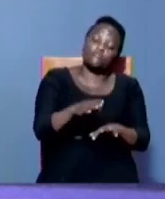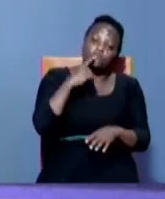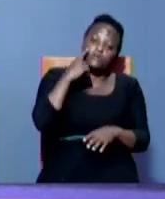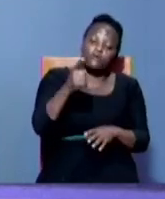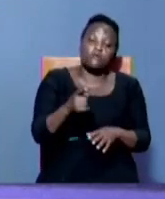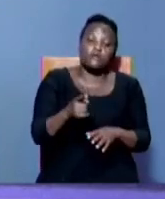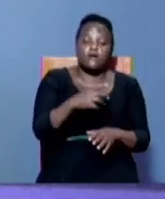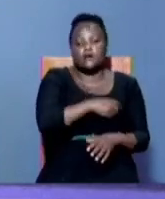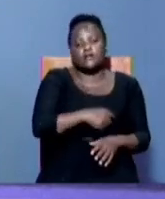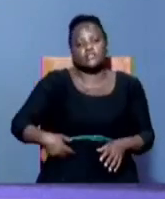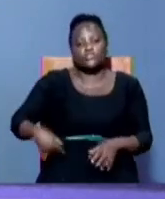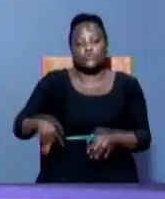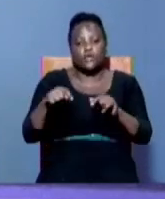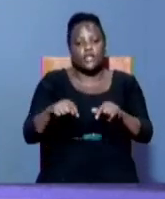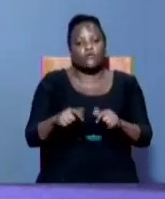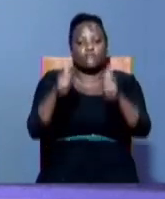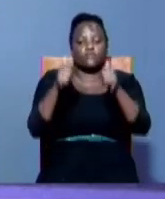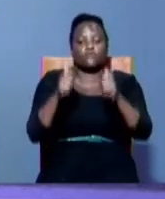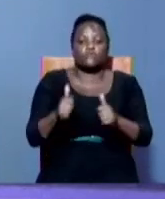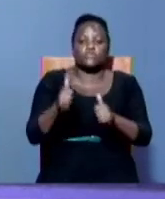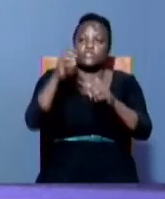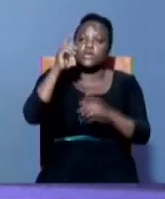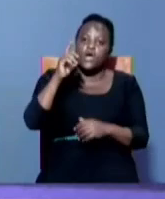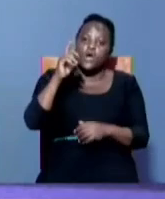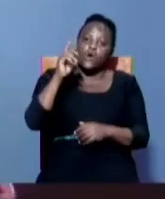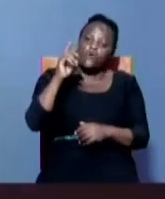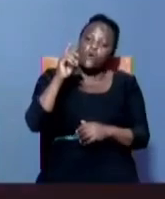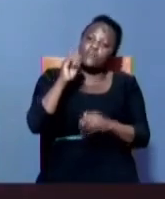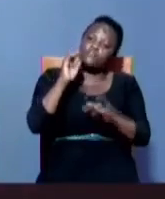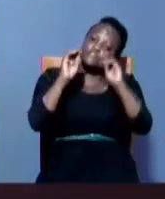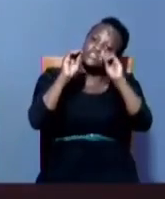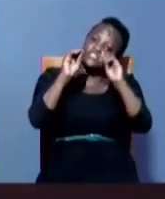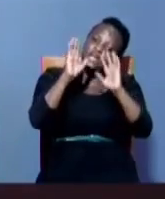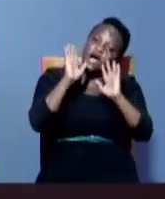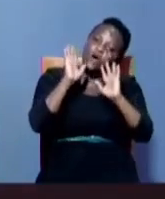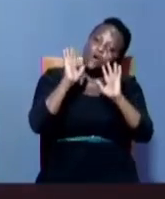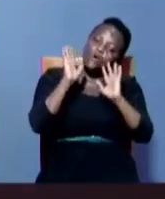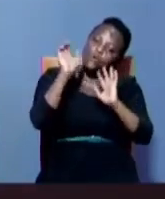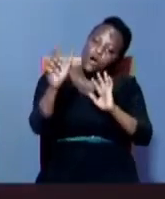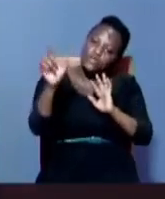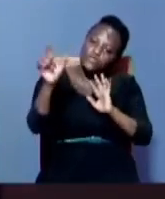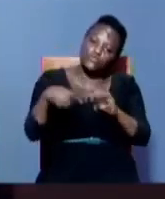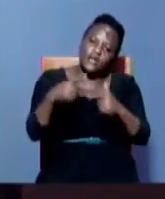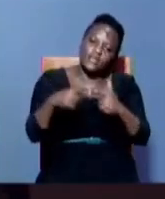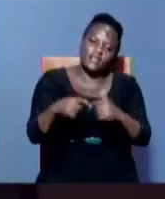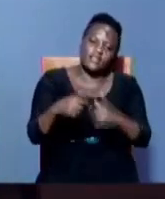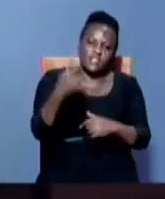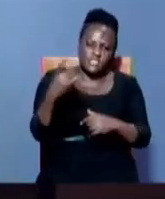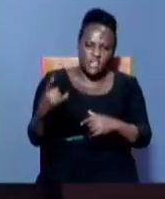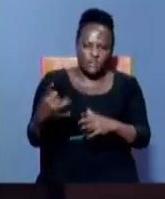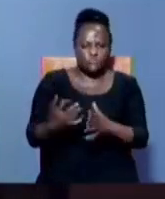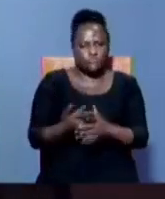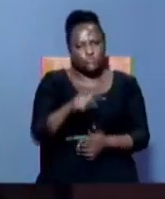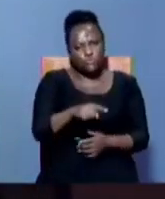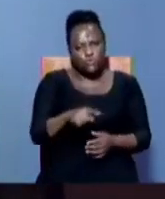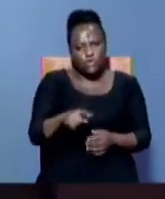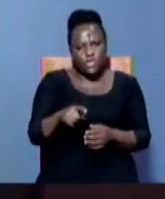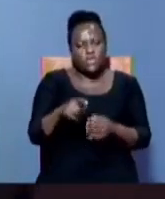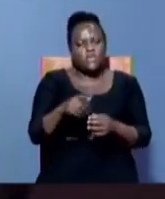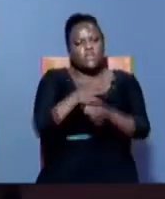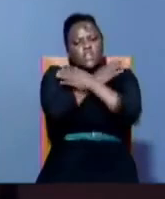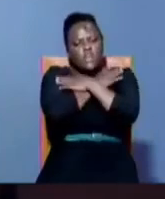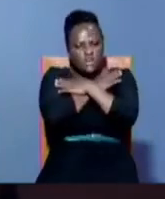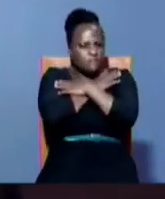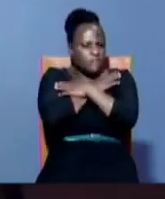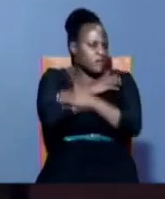na viongozi wa dini wakifundisha watu waendelee na zinaa. Maana tuko kwenye neema. Subutu.